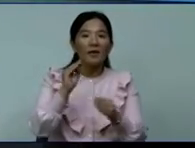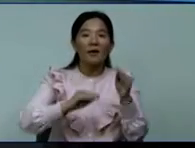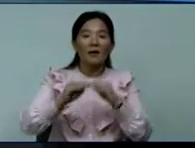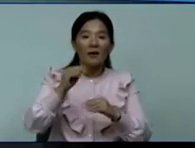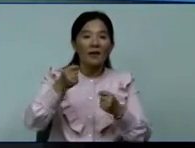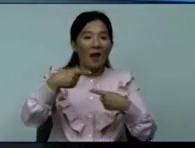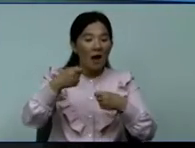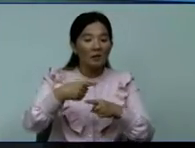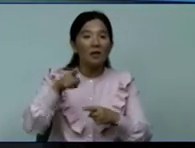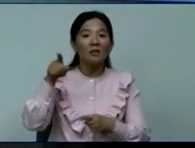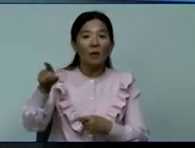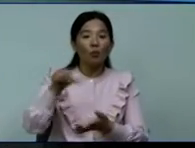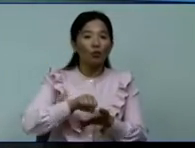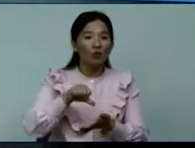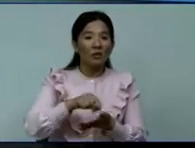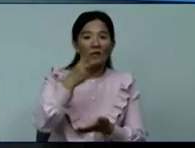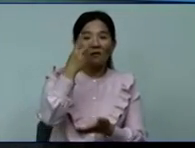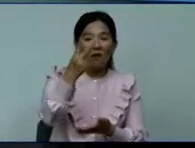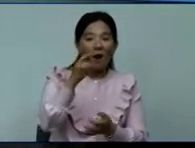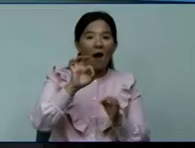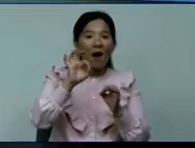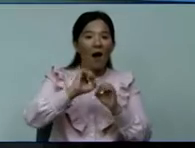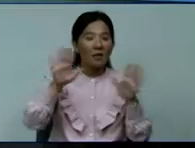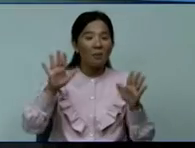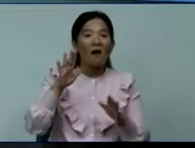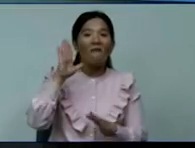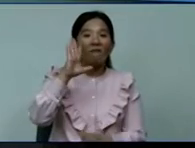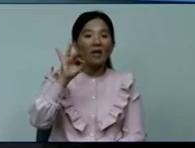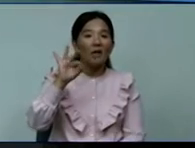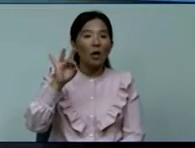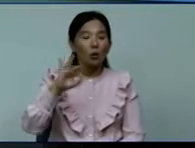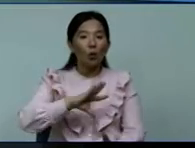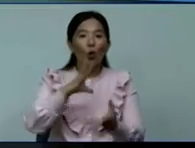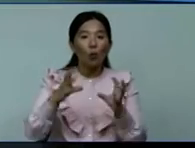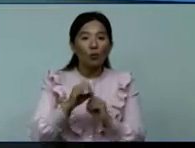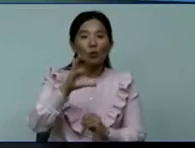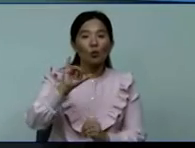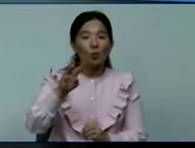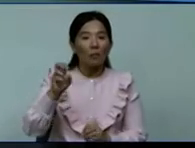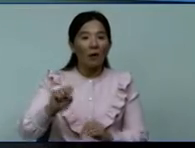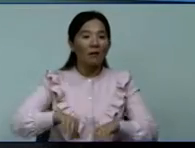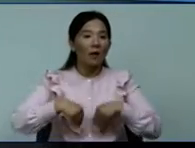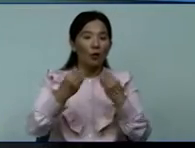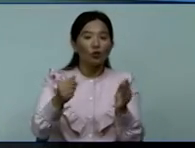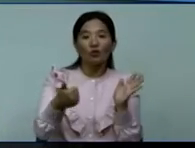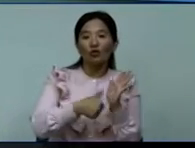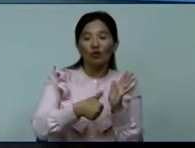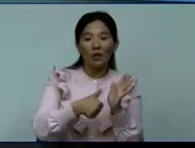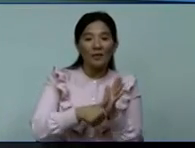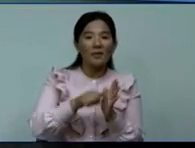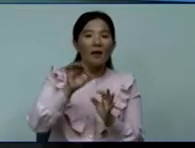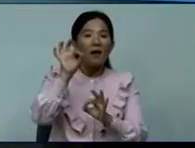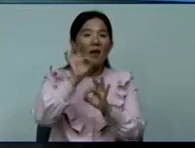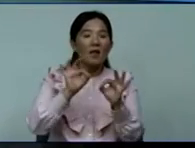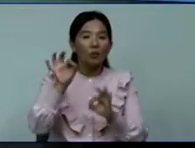процессе участвуют два атома водорода, поэтому в общем в сумме азот отдает 6 электронов. А